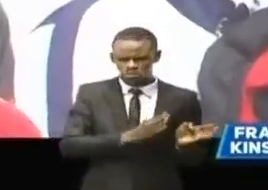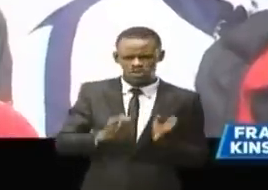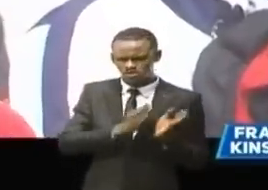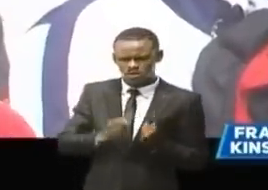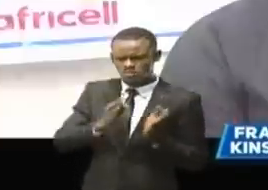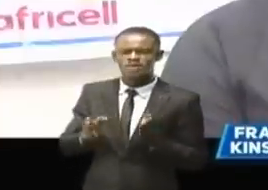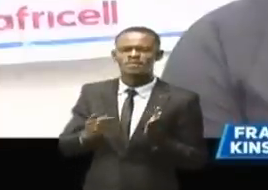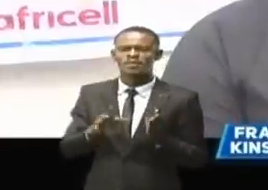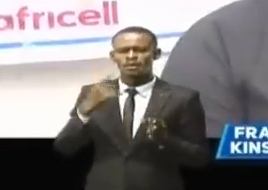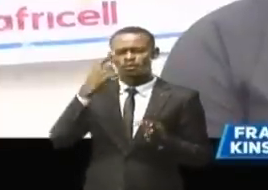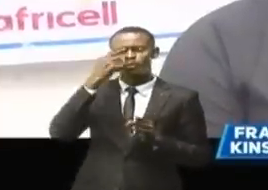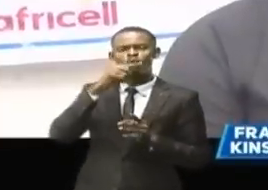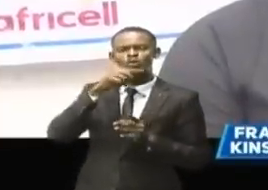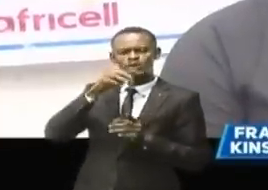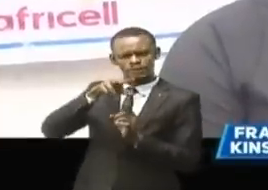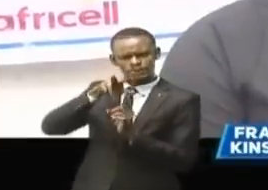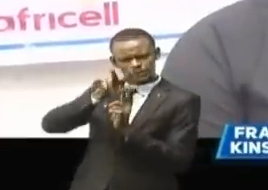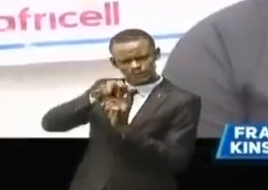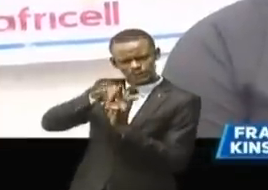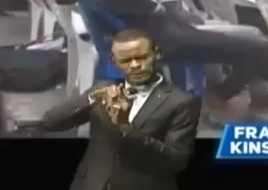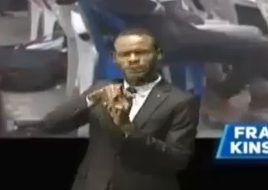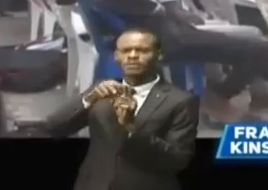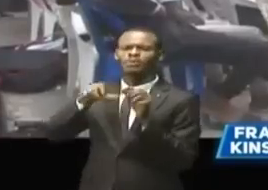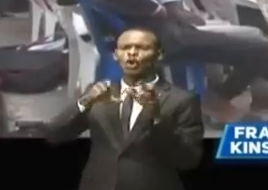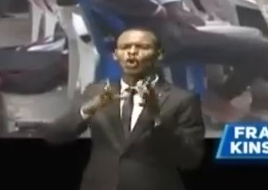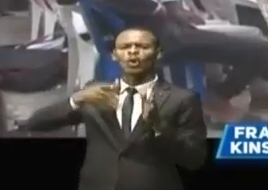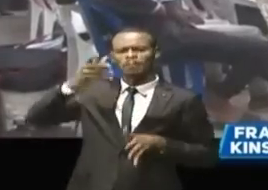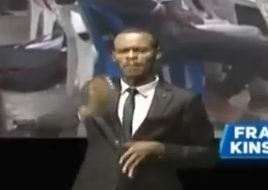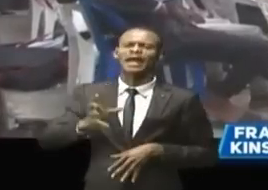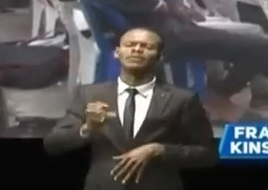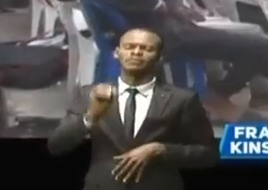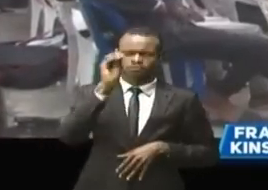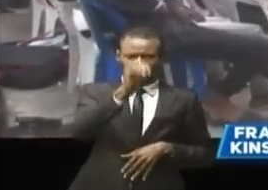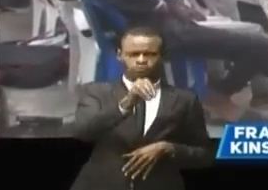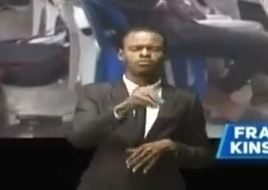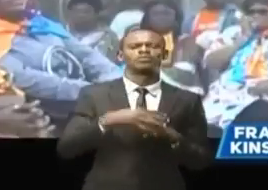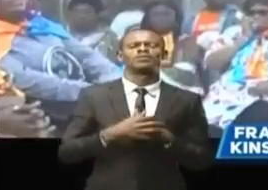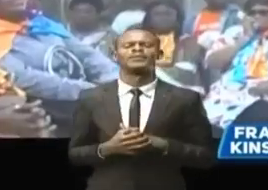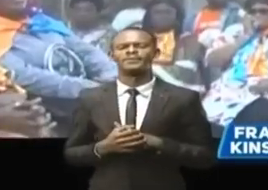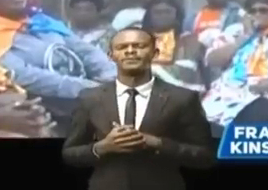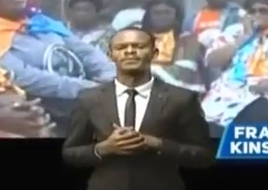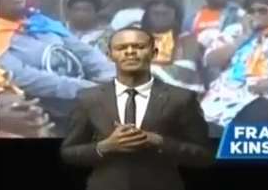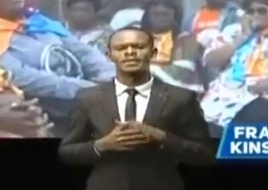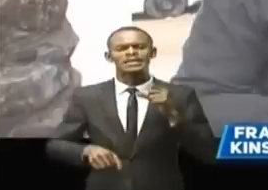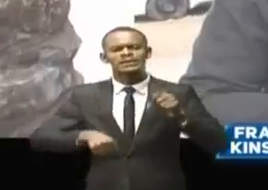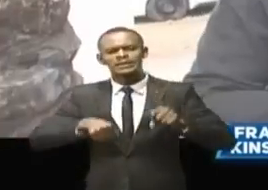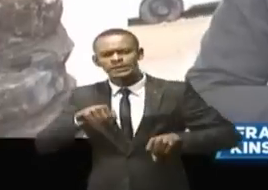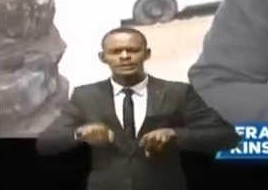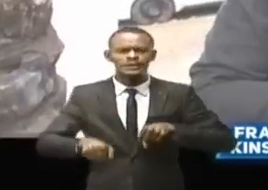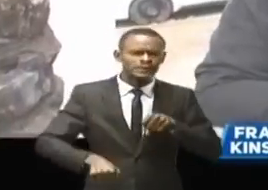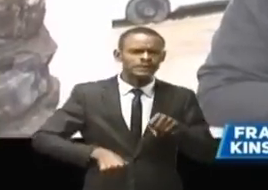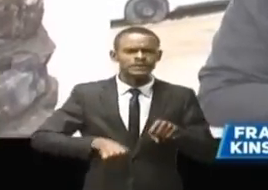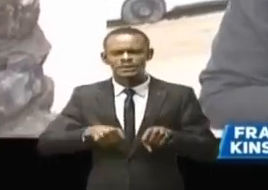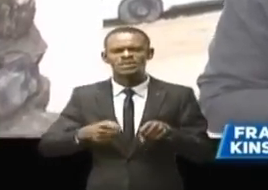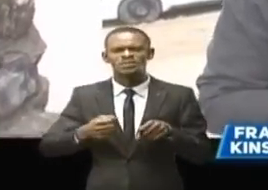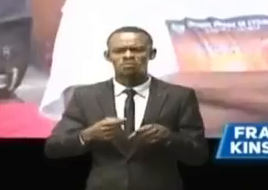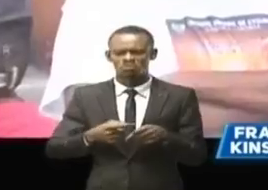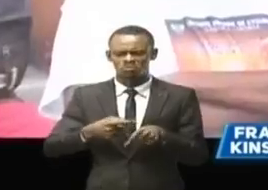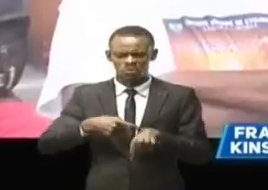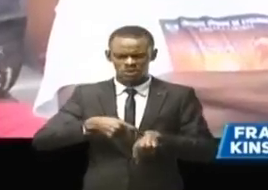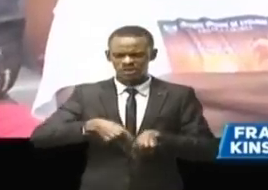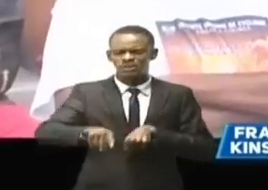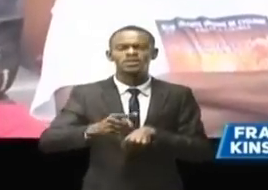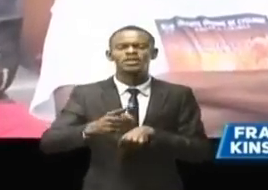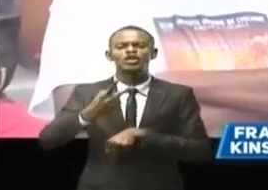après cette fameuse course que nous appelons de tous nos voeux. Le cyclisme sur route se déroulera à 2 jours et ira du parc